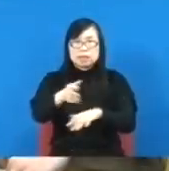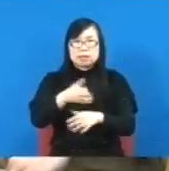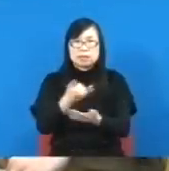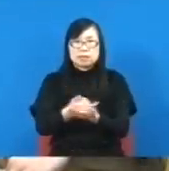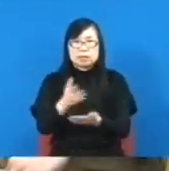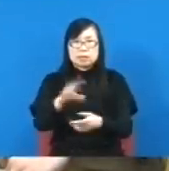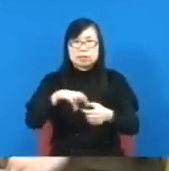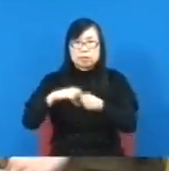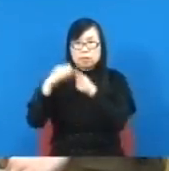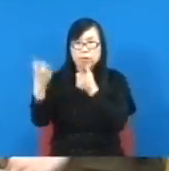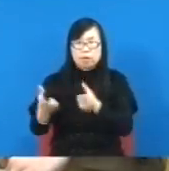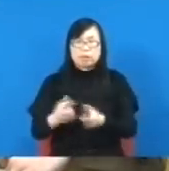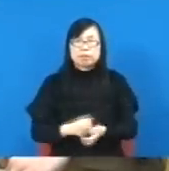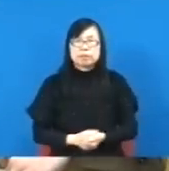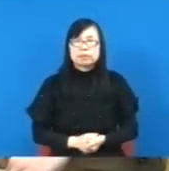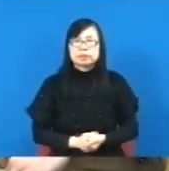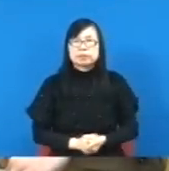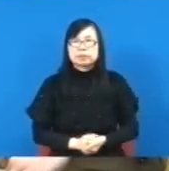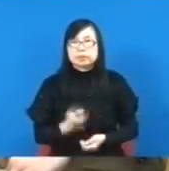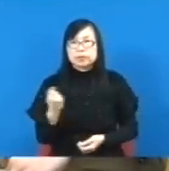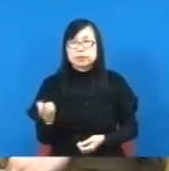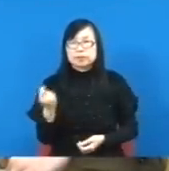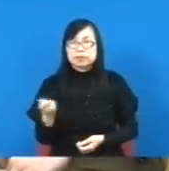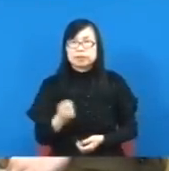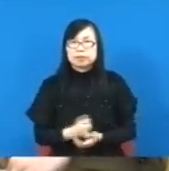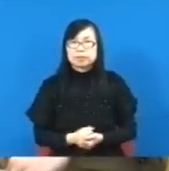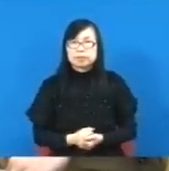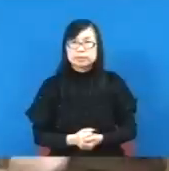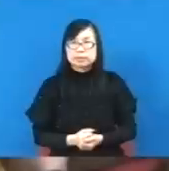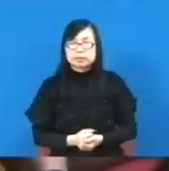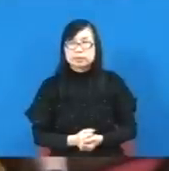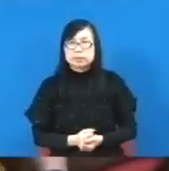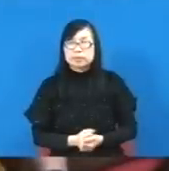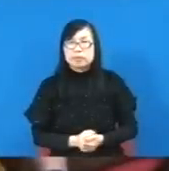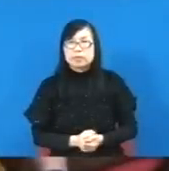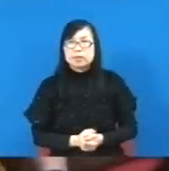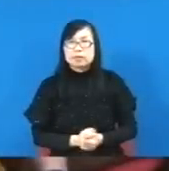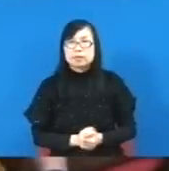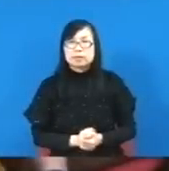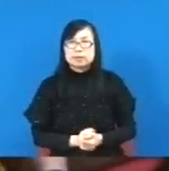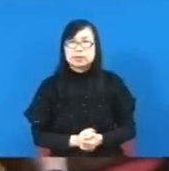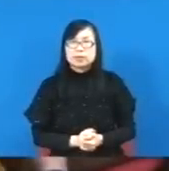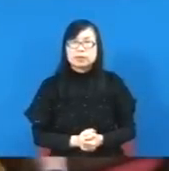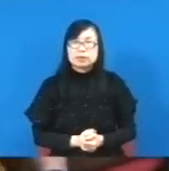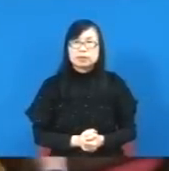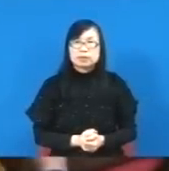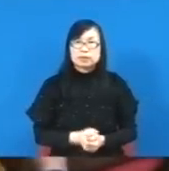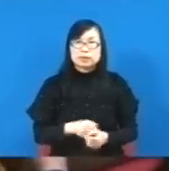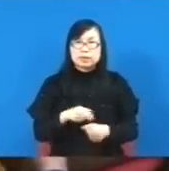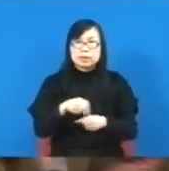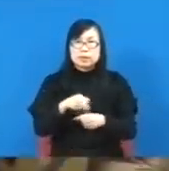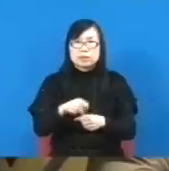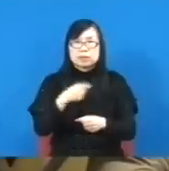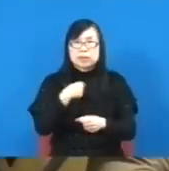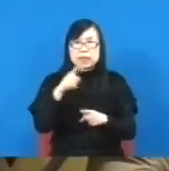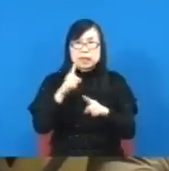事。 可以集中營啲難民咁 嘅啫。好簡單，仰望繁星，但係腳踏實